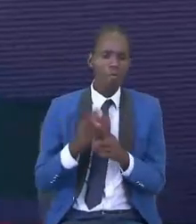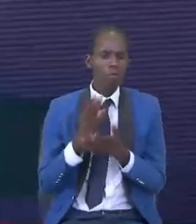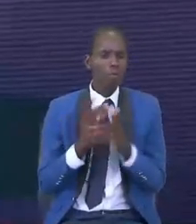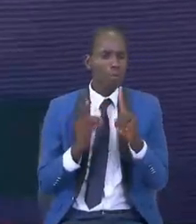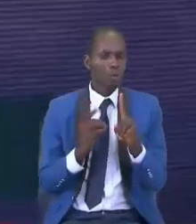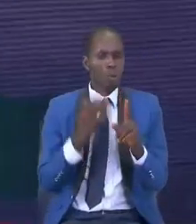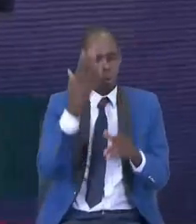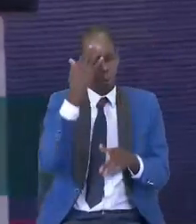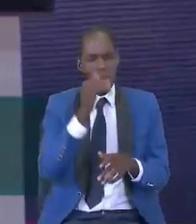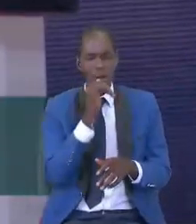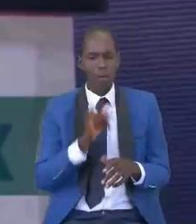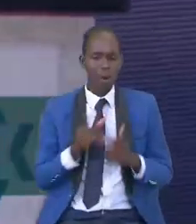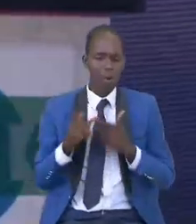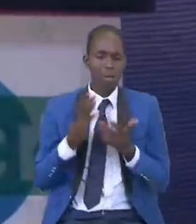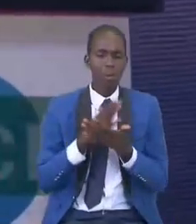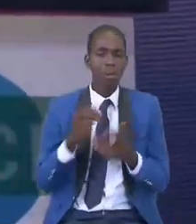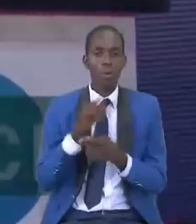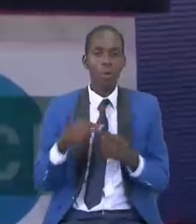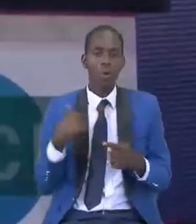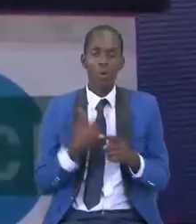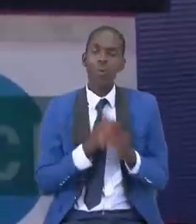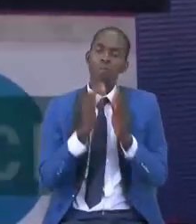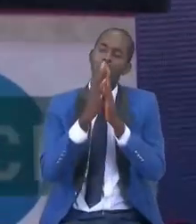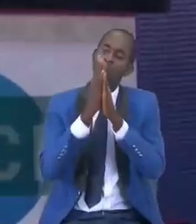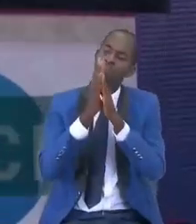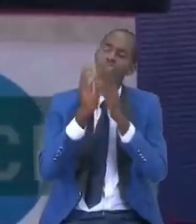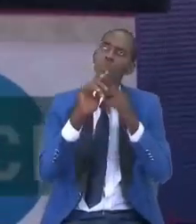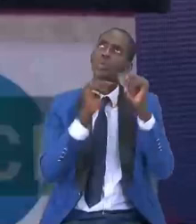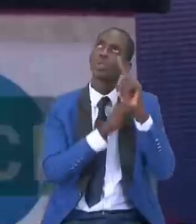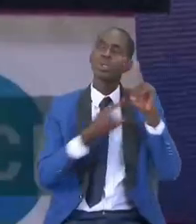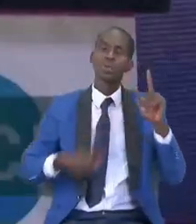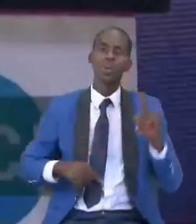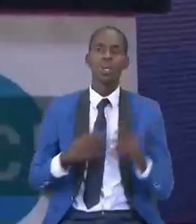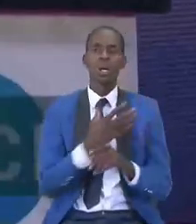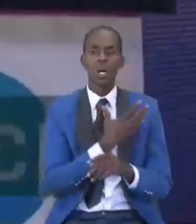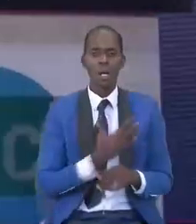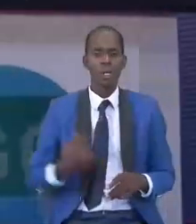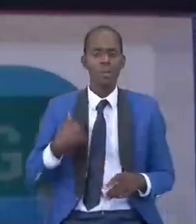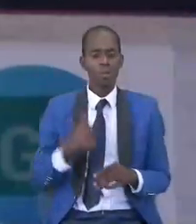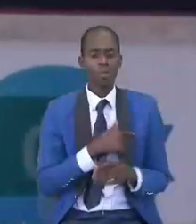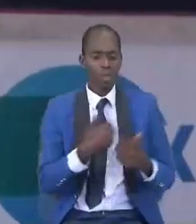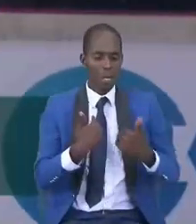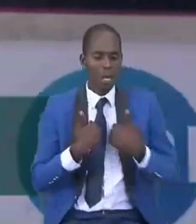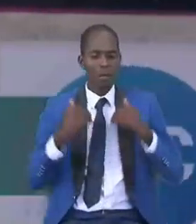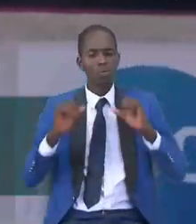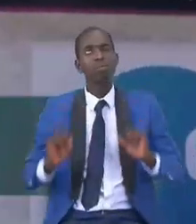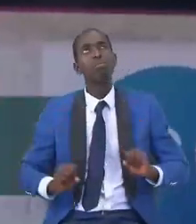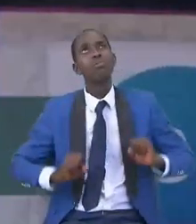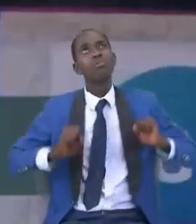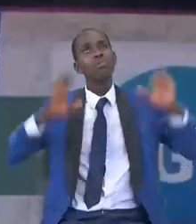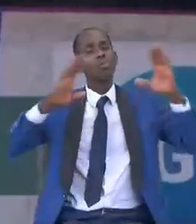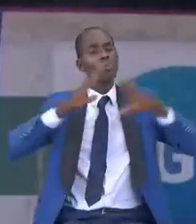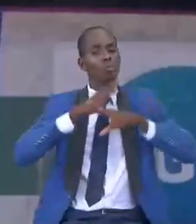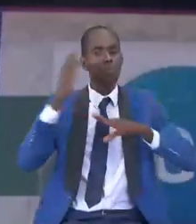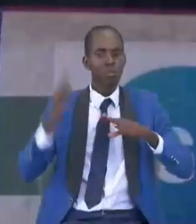Quand nous faisons des supplications à Dieu et nous avons la soumission totale,